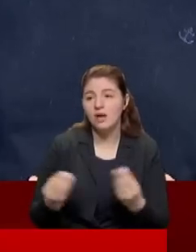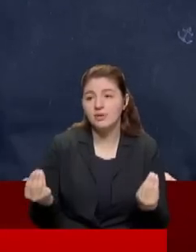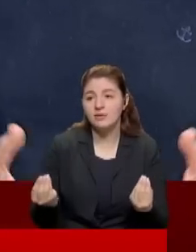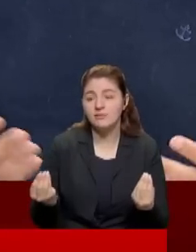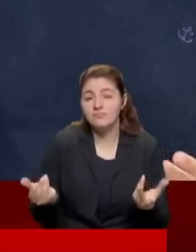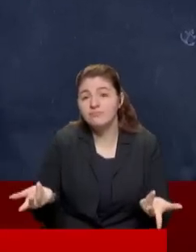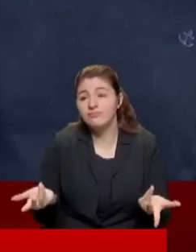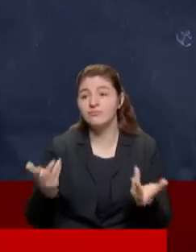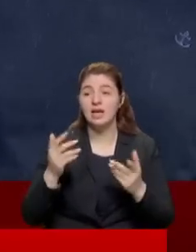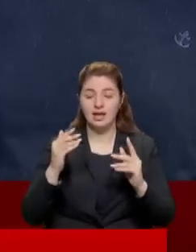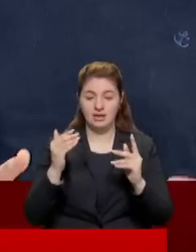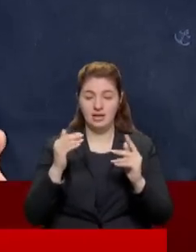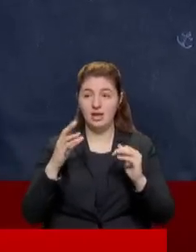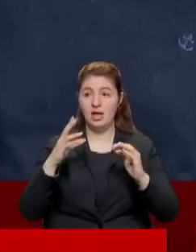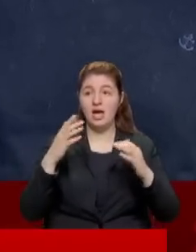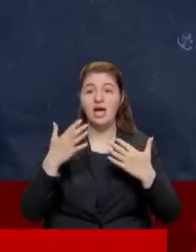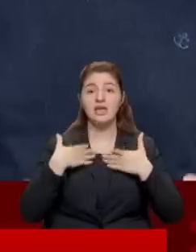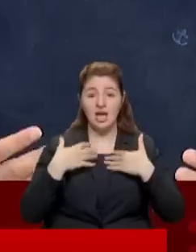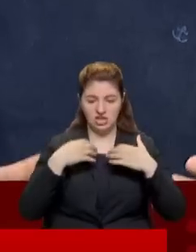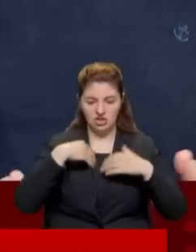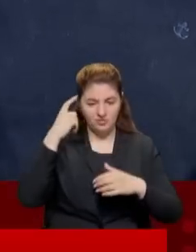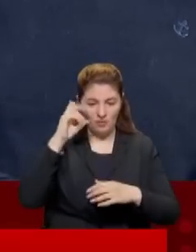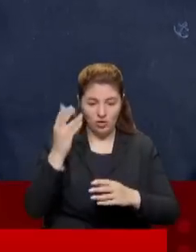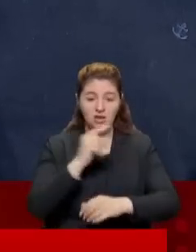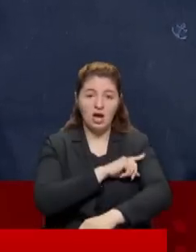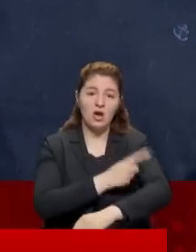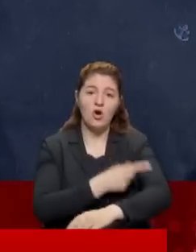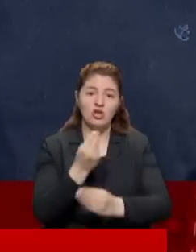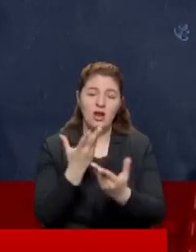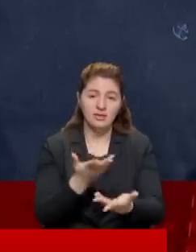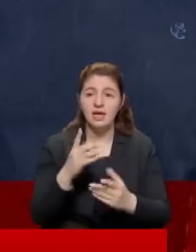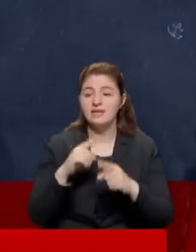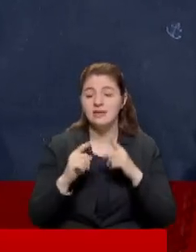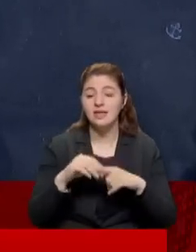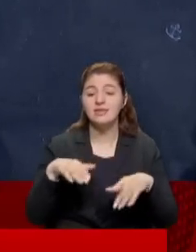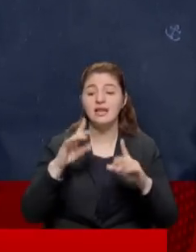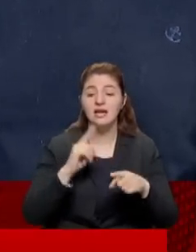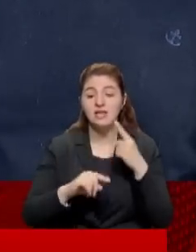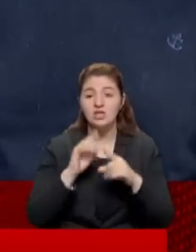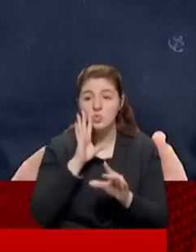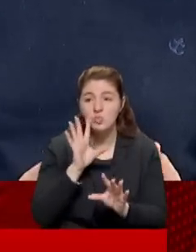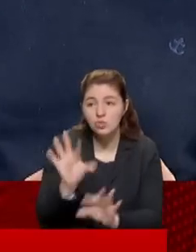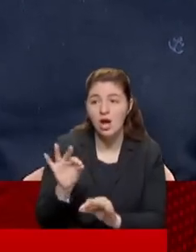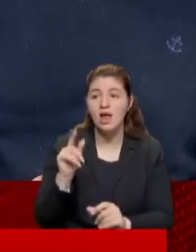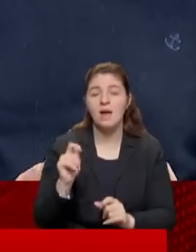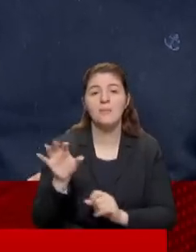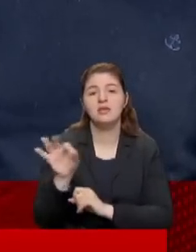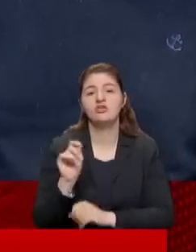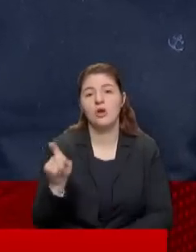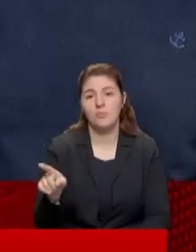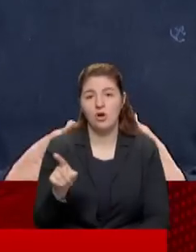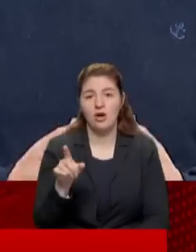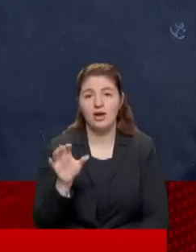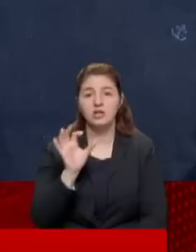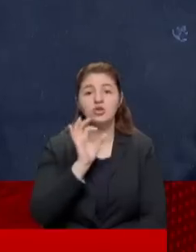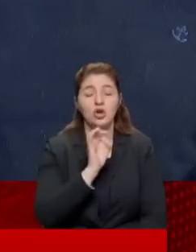durumda. Entelektüel olarak da, kas gücü olarak da. Dolayısıyla siyaset yapmak yerine siyasete müdahale etmeyi tercih ediyorlar.